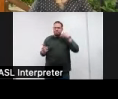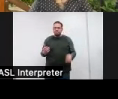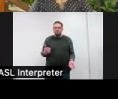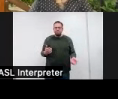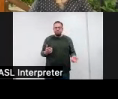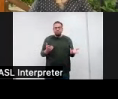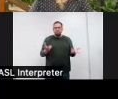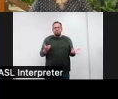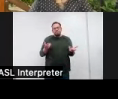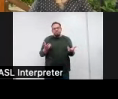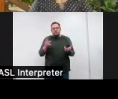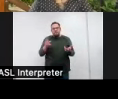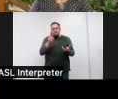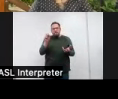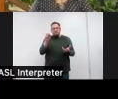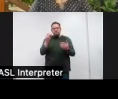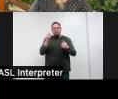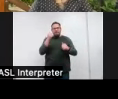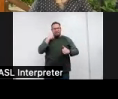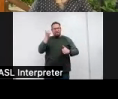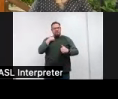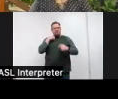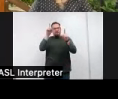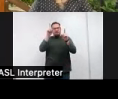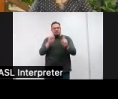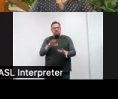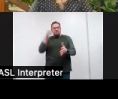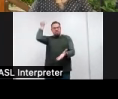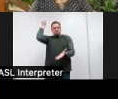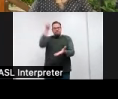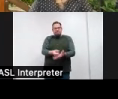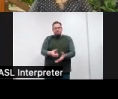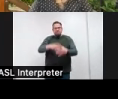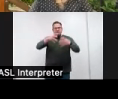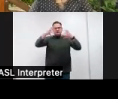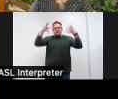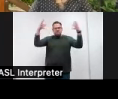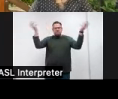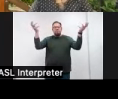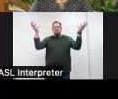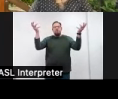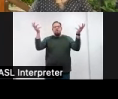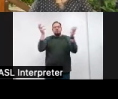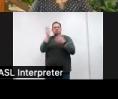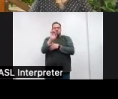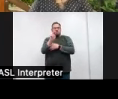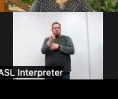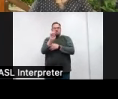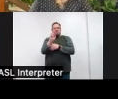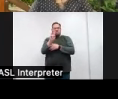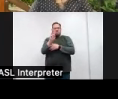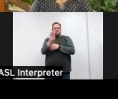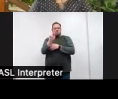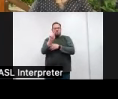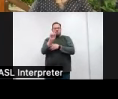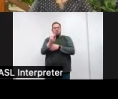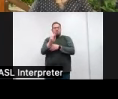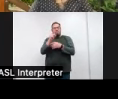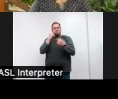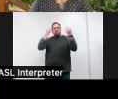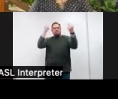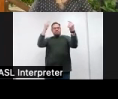where the United States military tested the atomic bomb. And Aniwetak is also famous. وهذا حيث اختبر